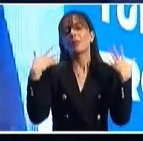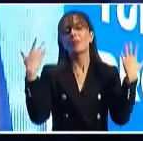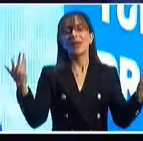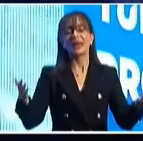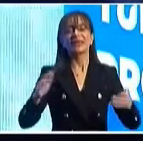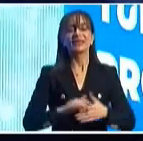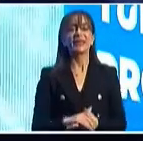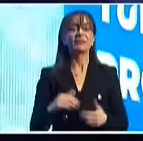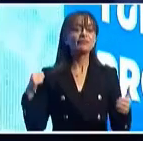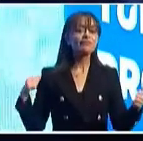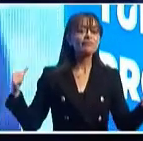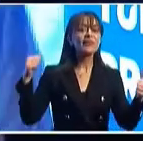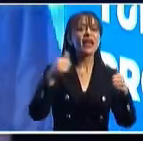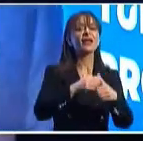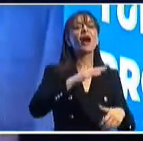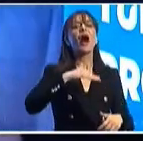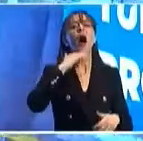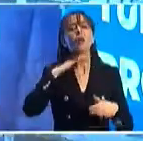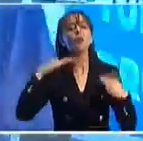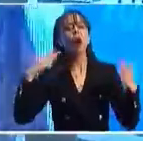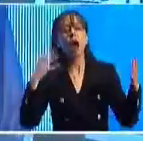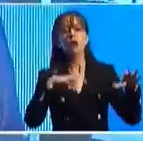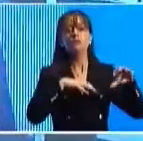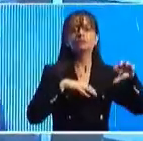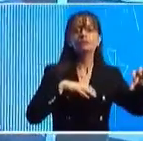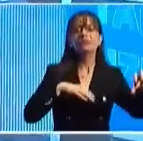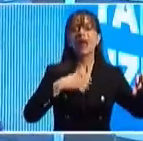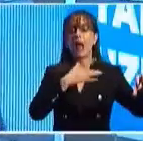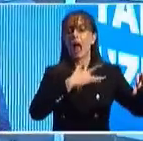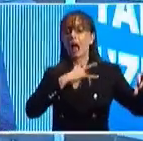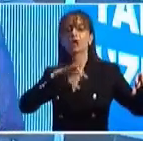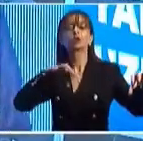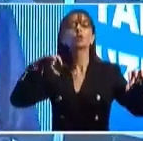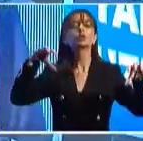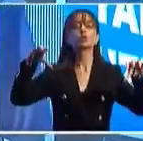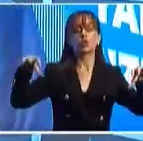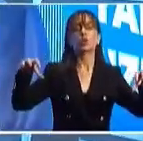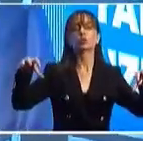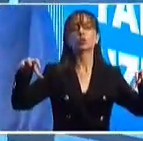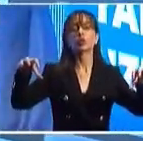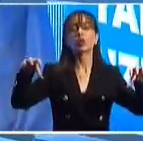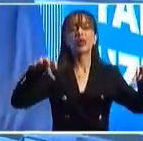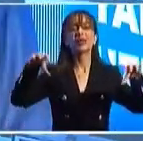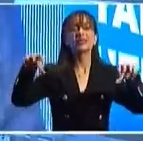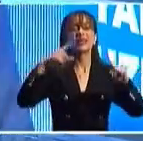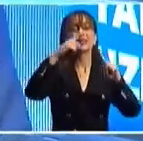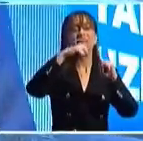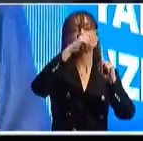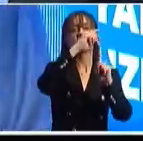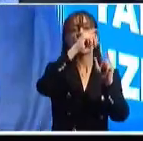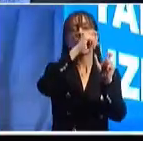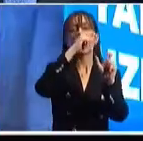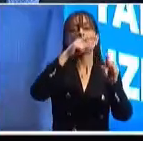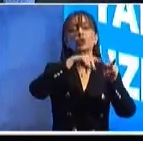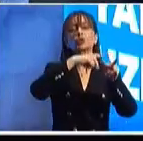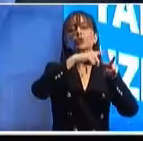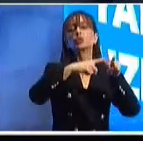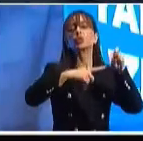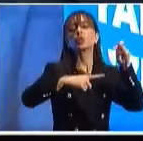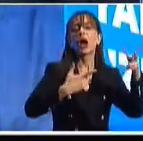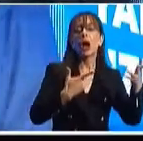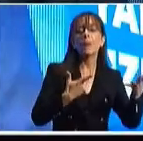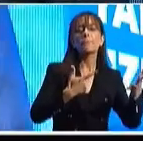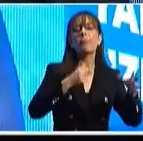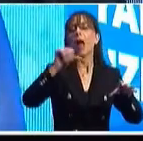Yine Avrupa ve Anadolu yakasında Altınşehir, Bahçeşehir, TÜYAP, Silivri, Sultanbeyli, Kurtköy